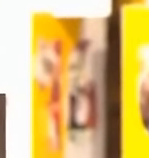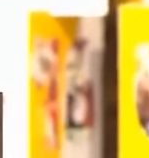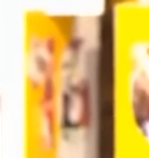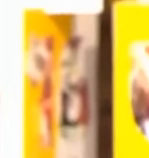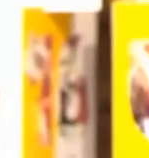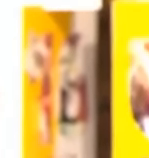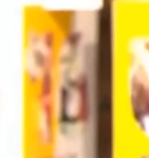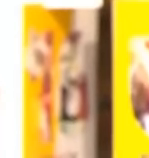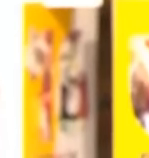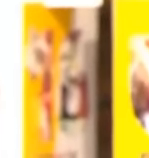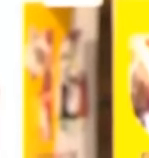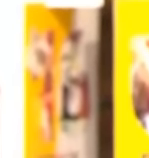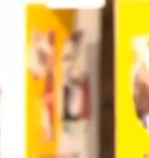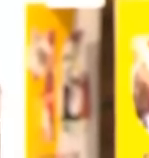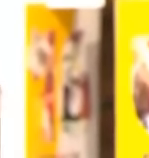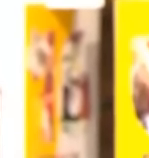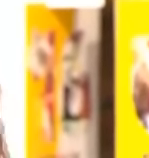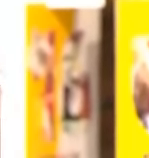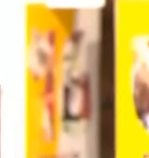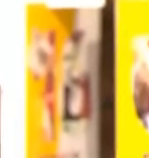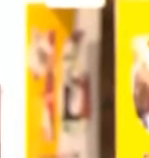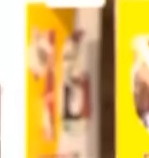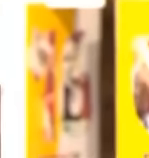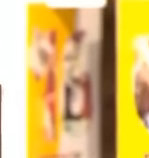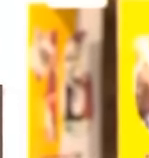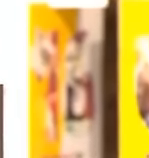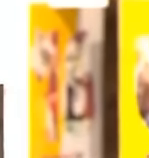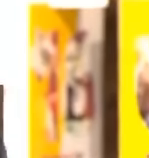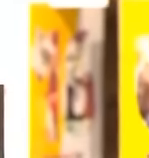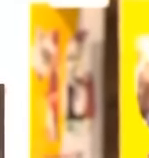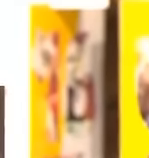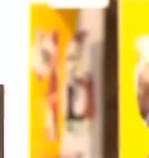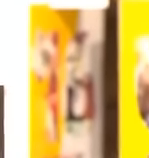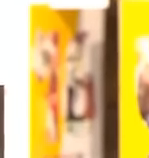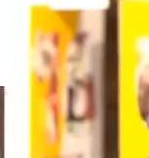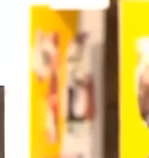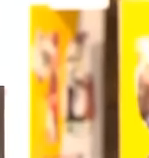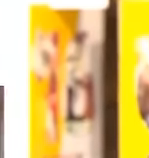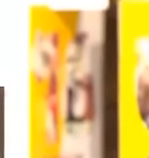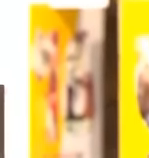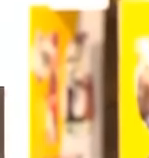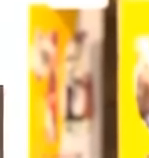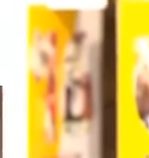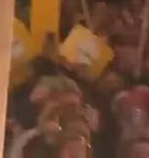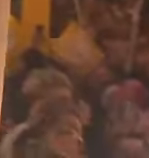È partito un coro, non mollare mai. Non mollate mai neanche voi.